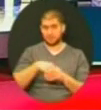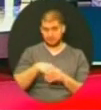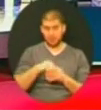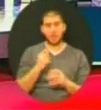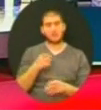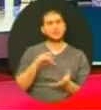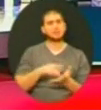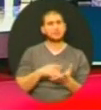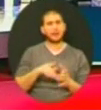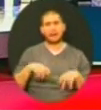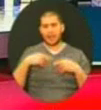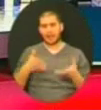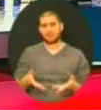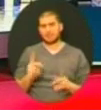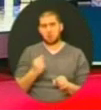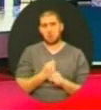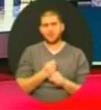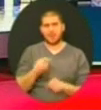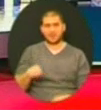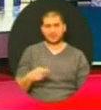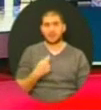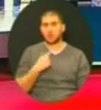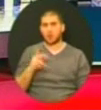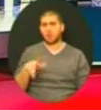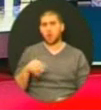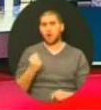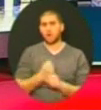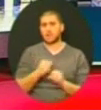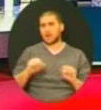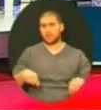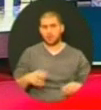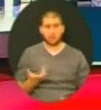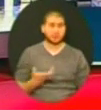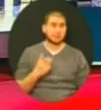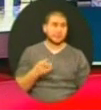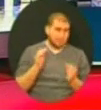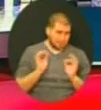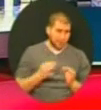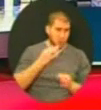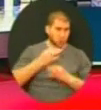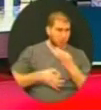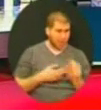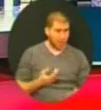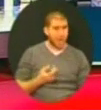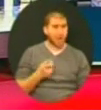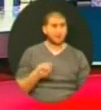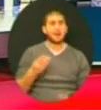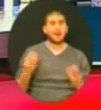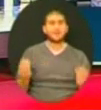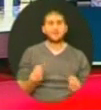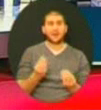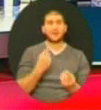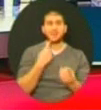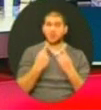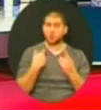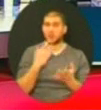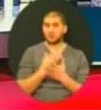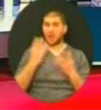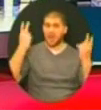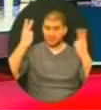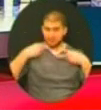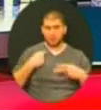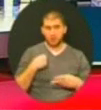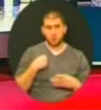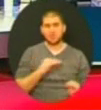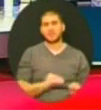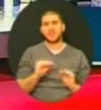אתם נמצאים פה, חיים פה, ואתם לא עובדי הכנסת. כן, אבל אנחנו גם לא עובדי קבלן. בסדר. אז אני אומר, זה בדיוק השאלה. ואת הדבר הזה נידונו, הגעתי להסכמה שאנחנו